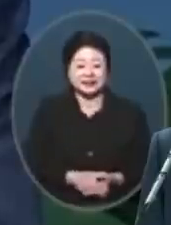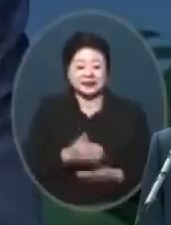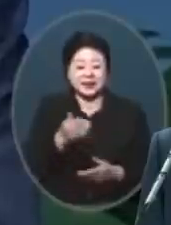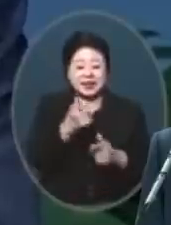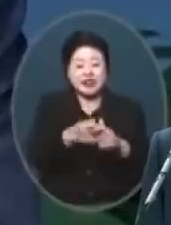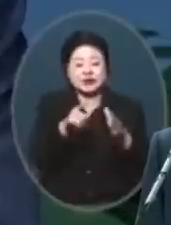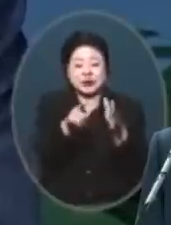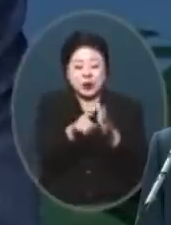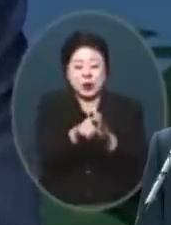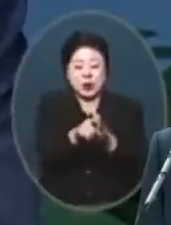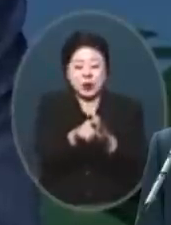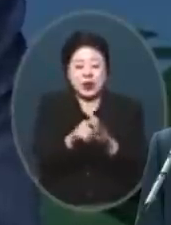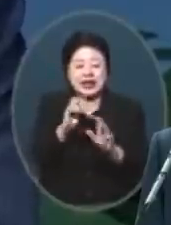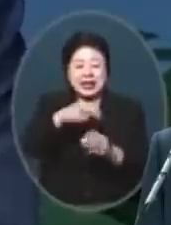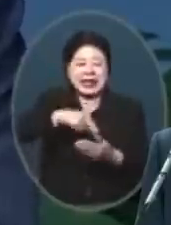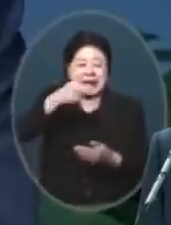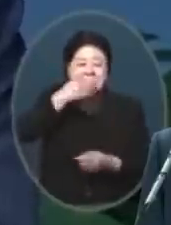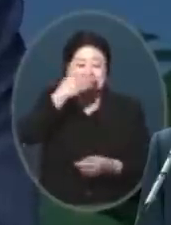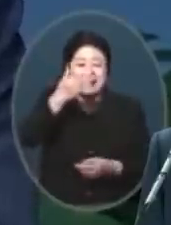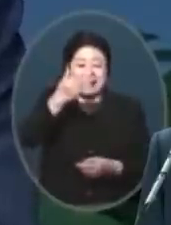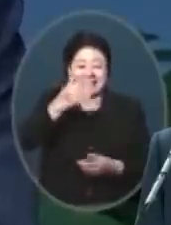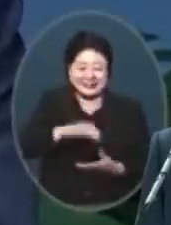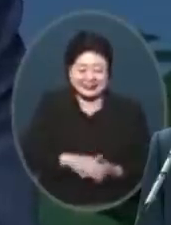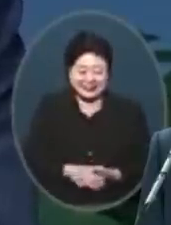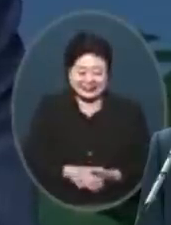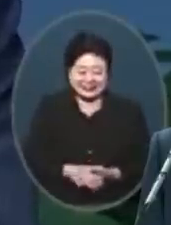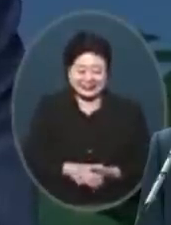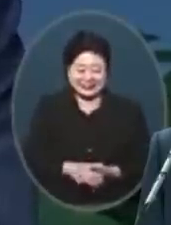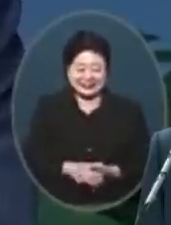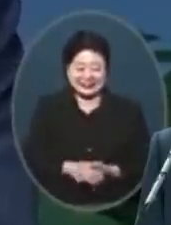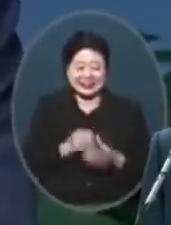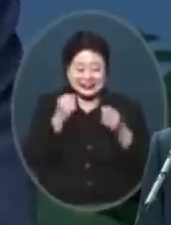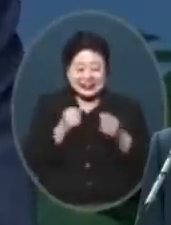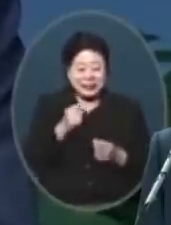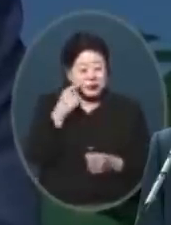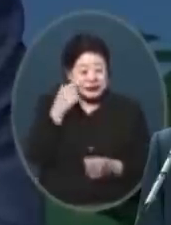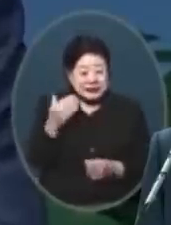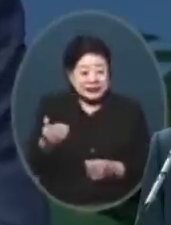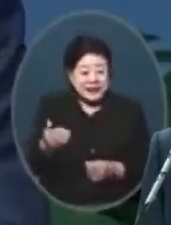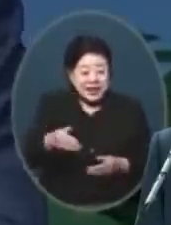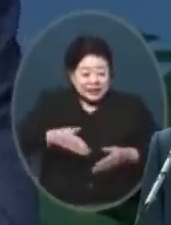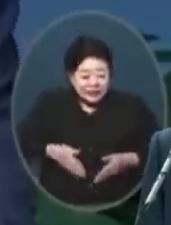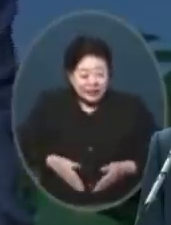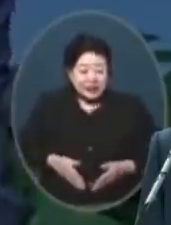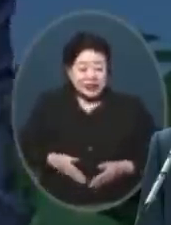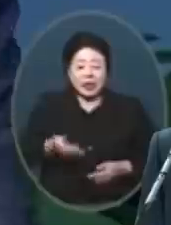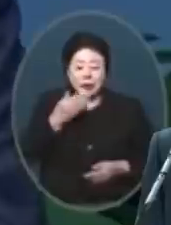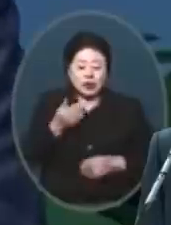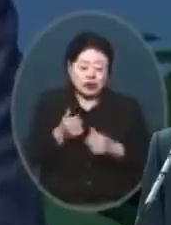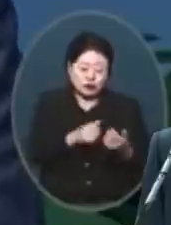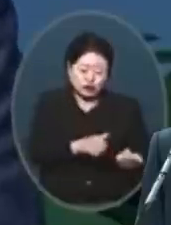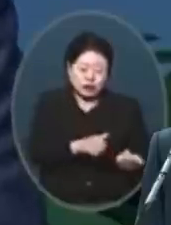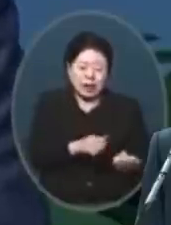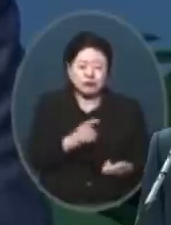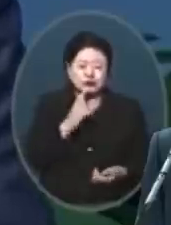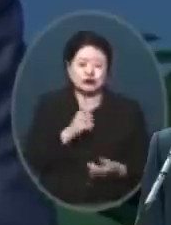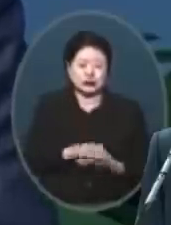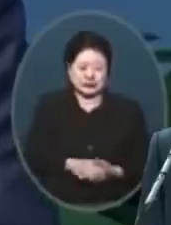예수 믿고 천당 가야 된다. 우리 사는 게 무엇이냐? 태어났다, 먹었다, 죽다, 이거밖에